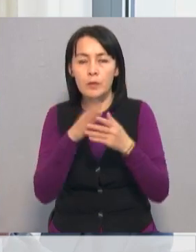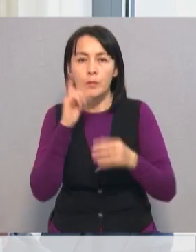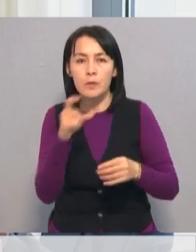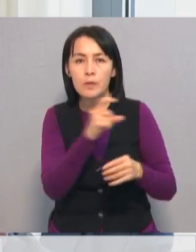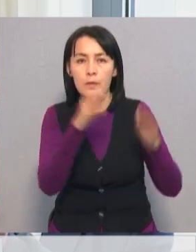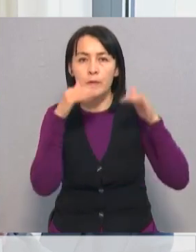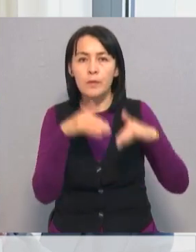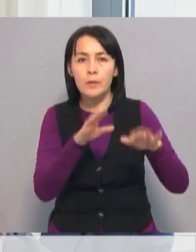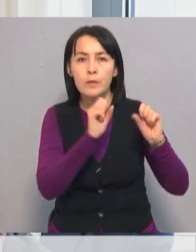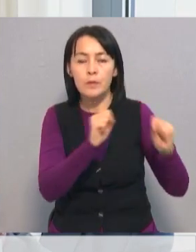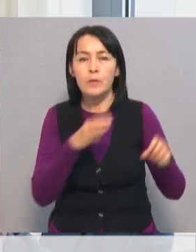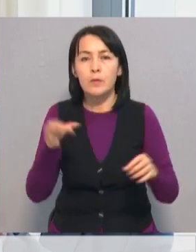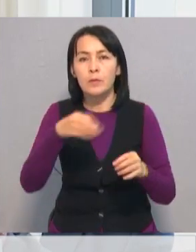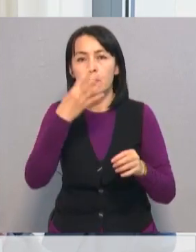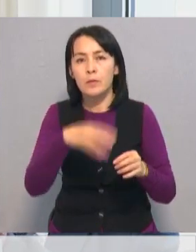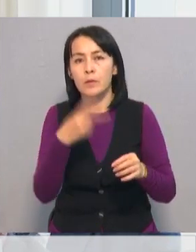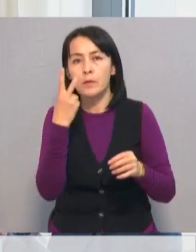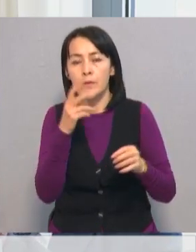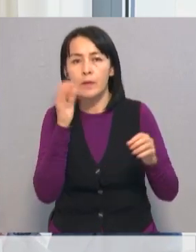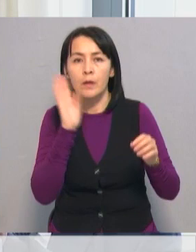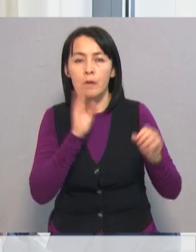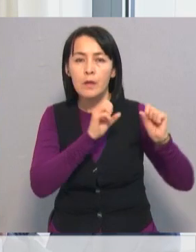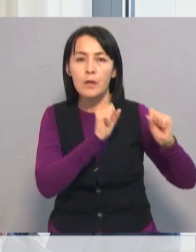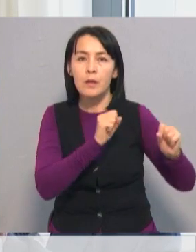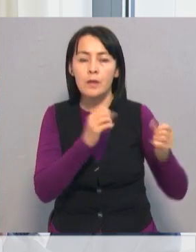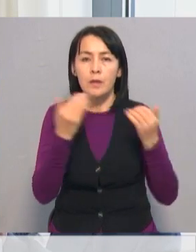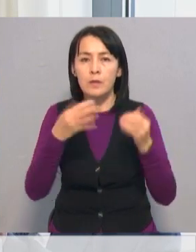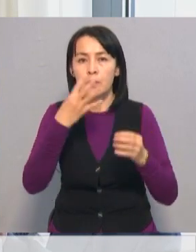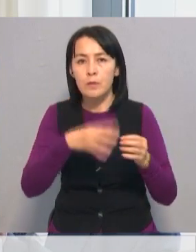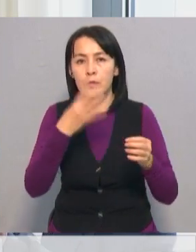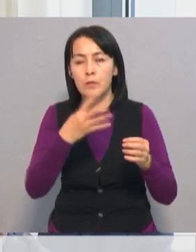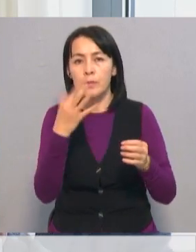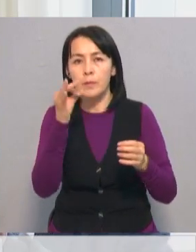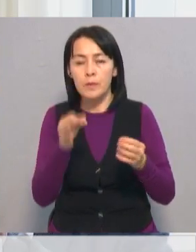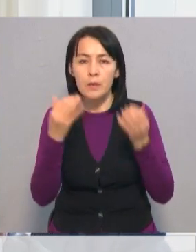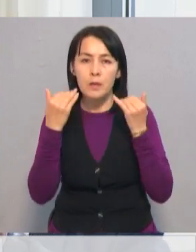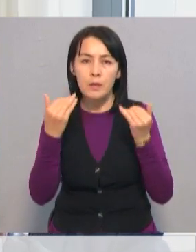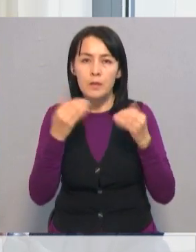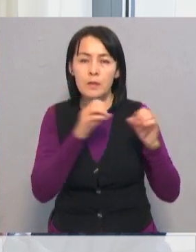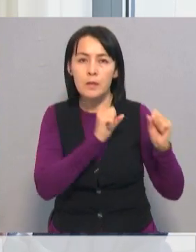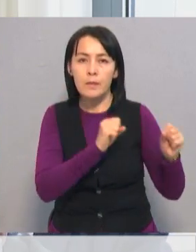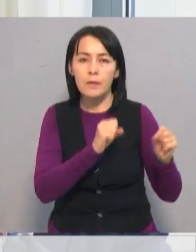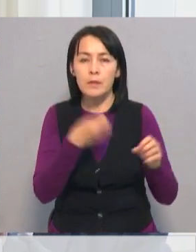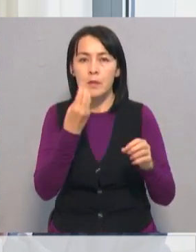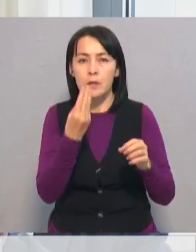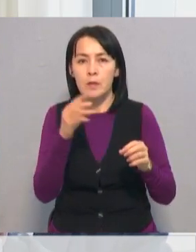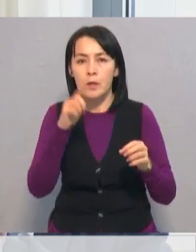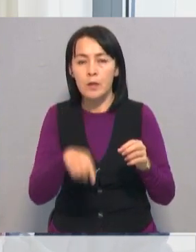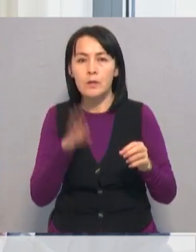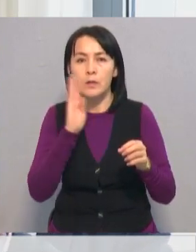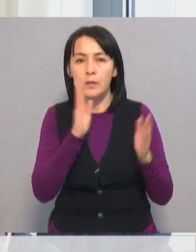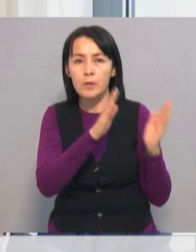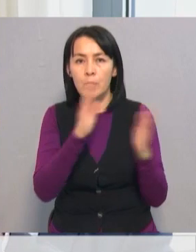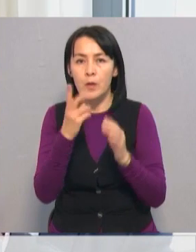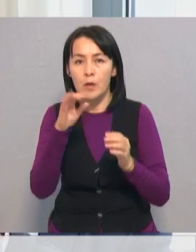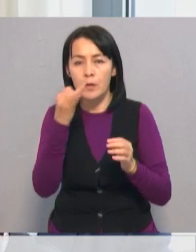водохранилищ в области 42 водохранилища их наполняемость составляет 40-45 про а водохранилище шардара и